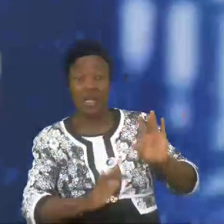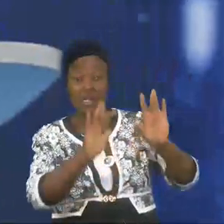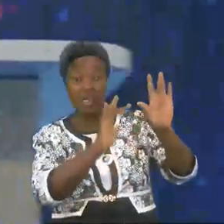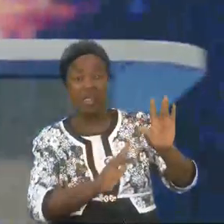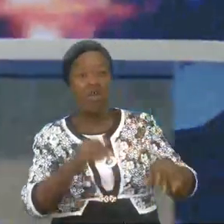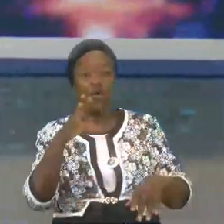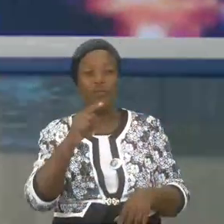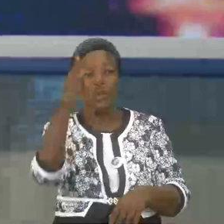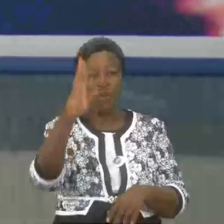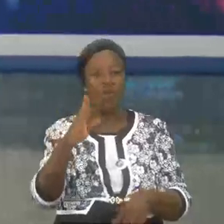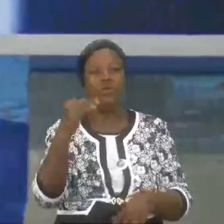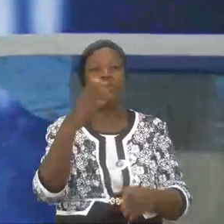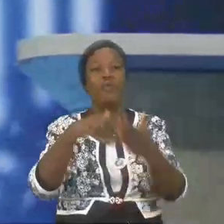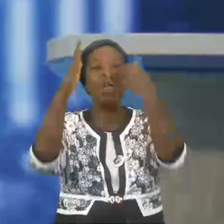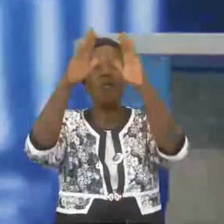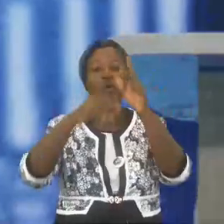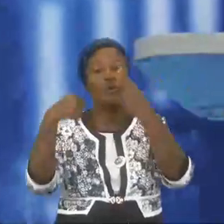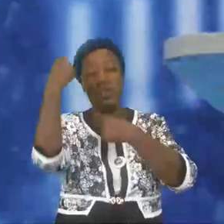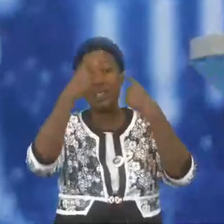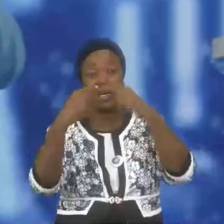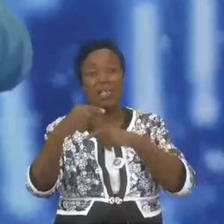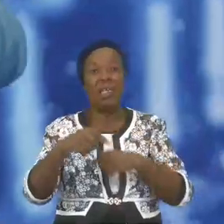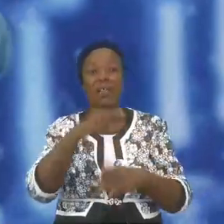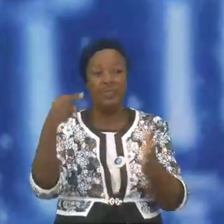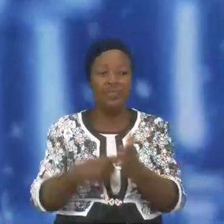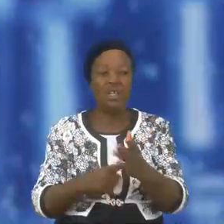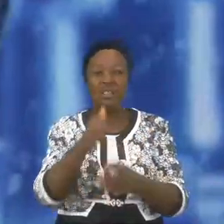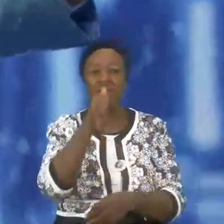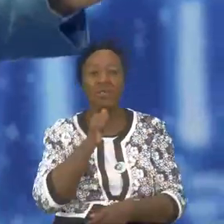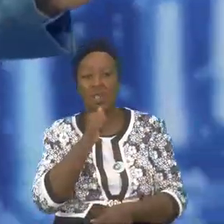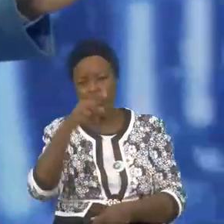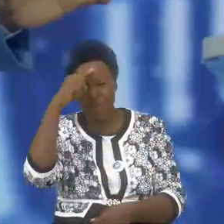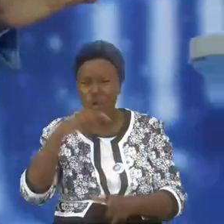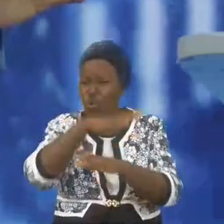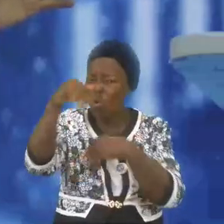concernant ce secret, parce que toute la nation